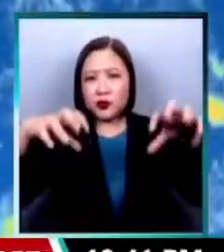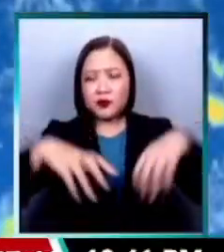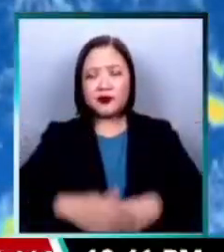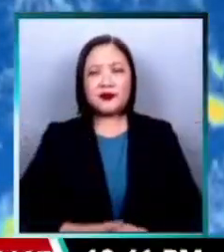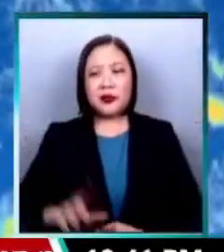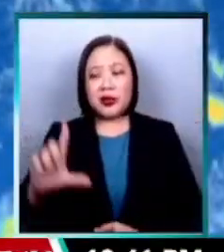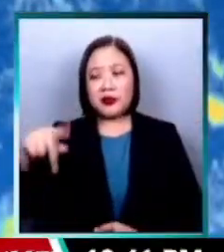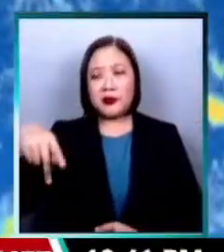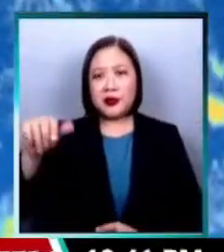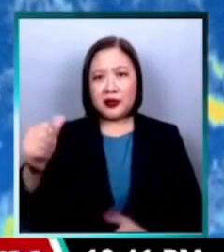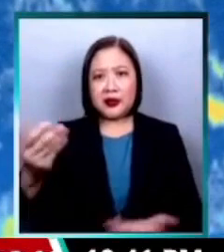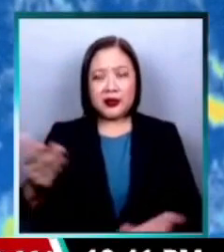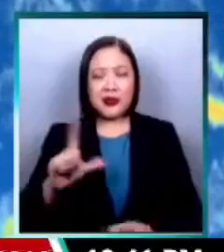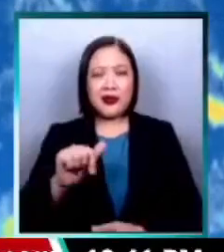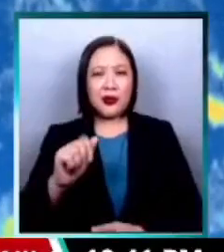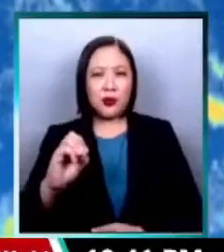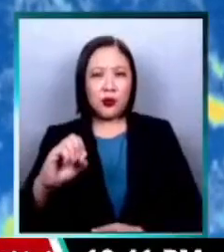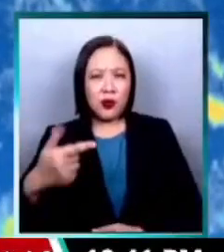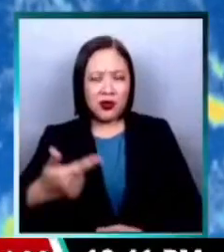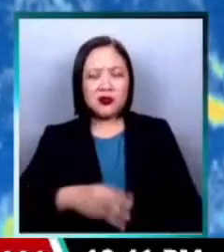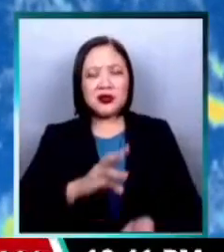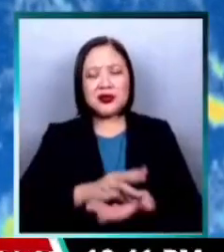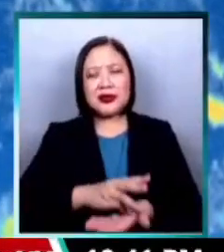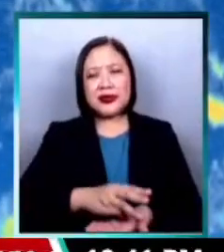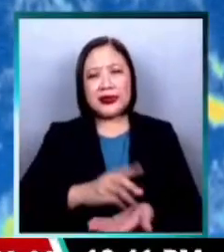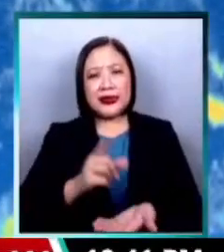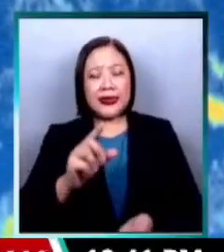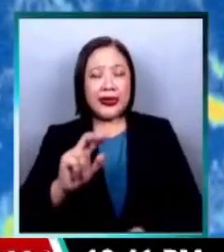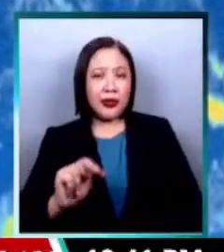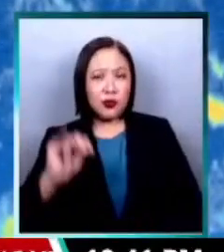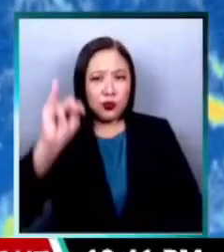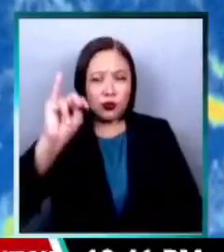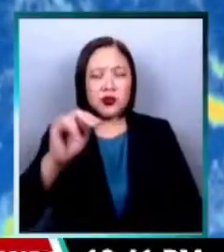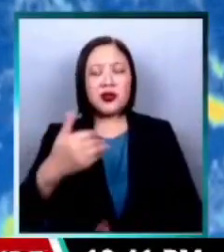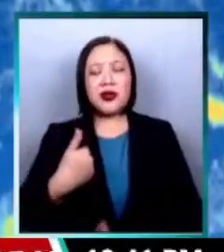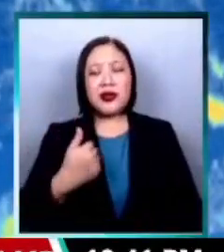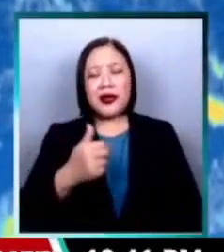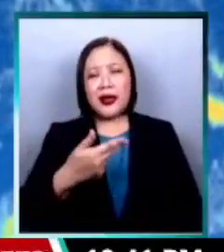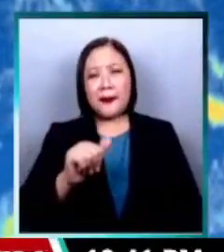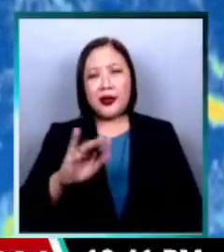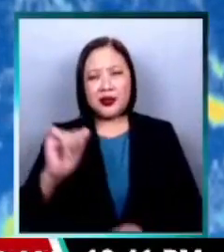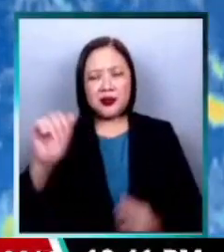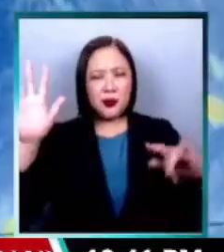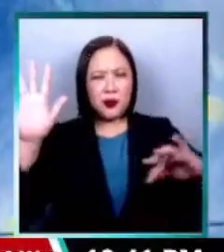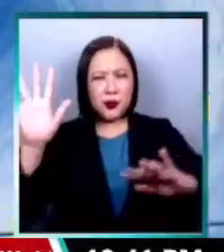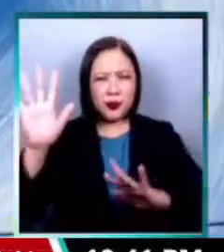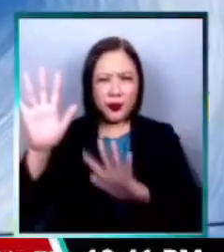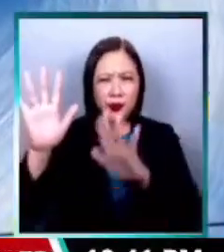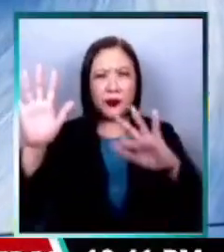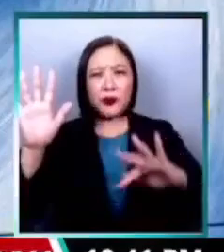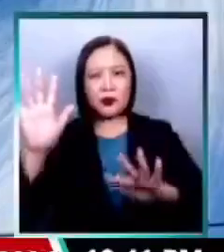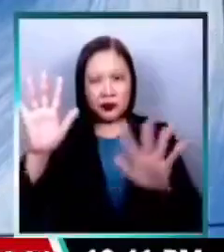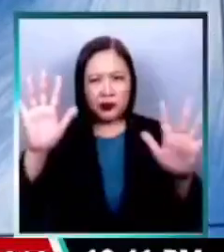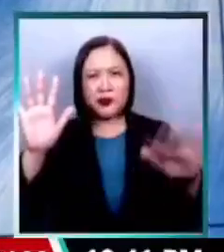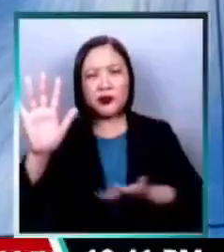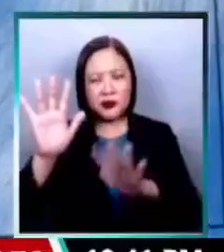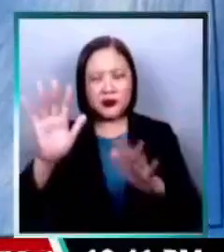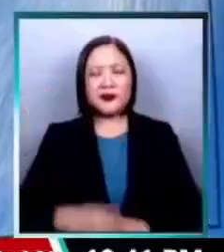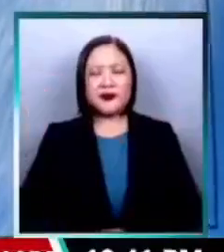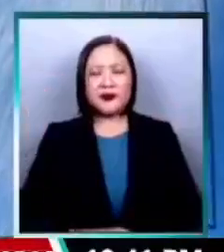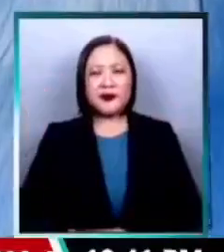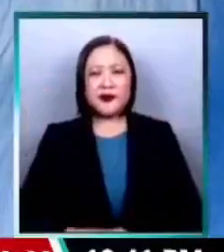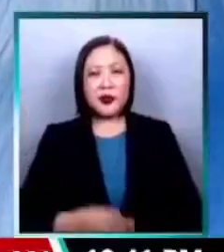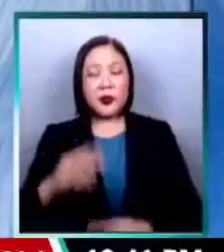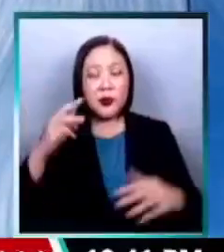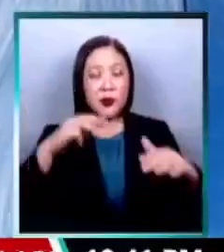Lawag City, Ilocos Norte, habagat at localized thunderstorms ang nagpapaulan sa bansa. Sa wind forecast map